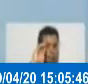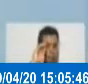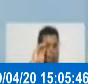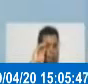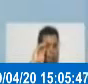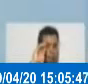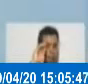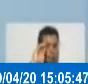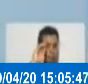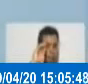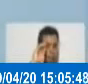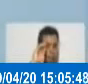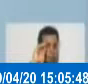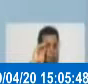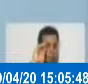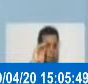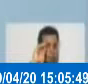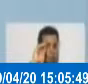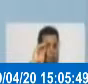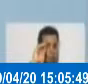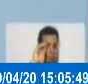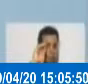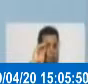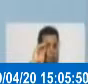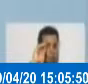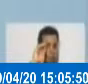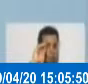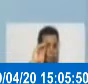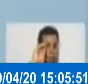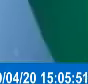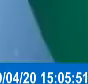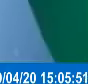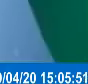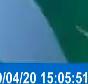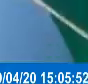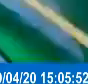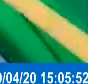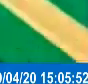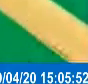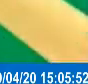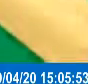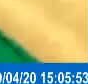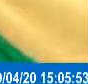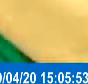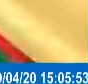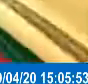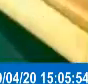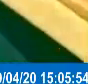স্বেচ্ছাভিত্তিতে হটলাইন মাধ্যমে চিকিৎসা পরামর্শ দিয়ে যাচ্ছেন।